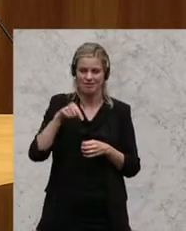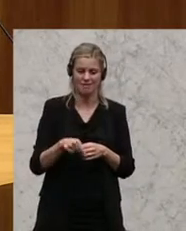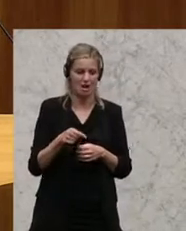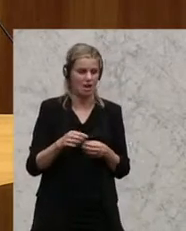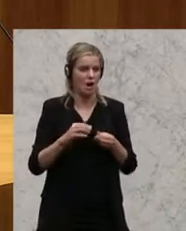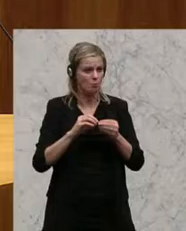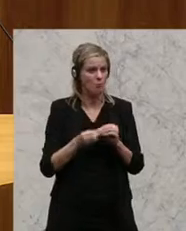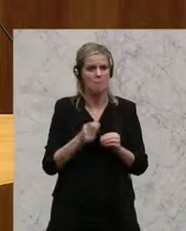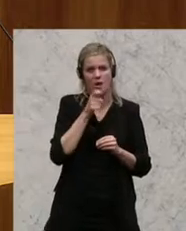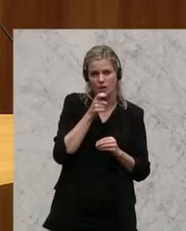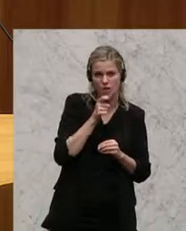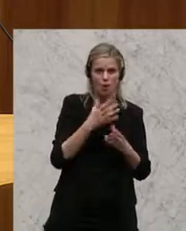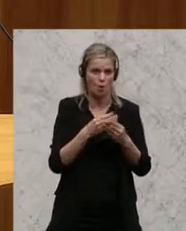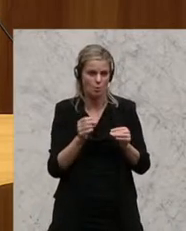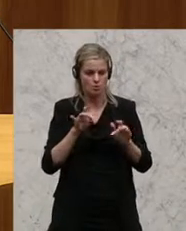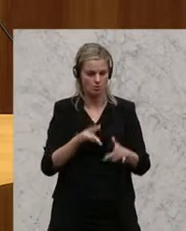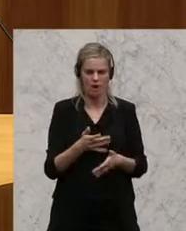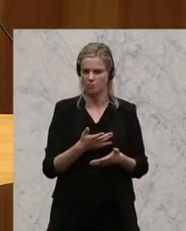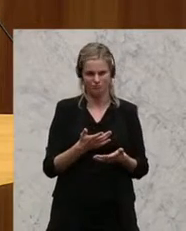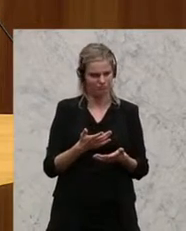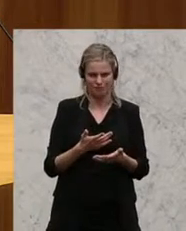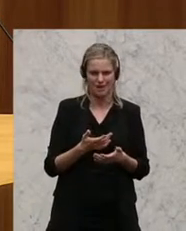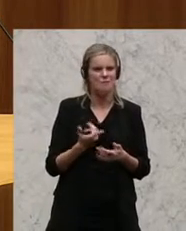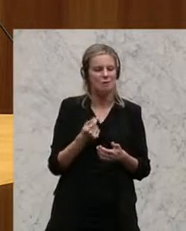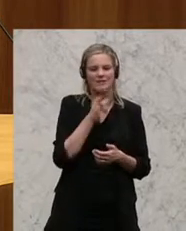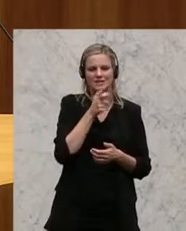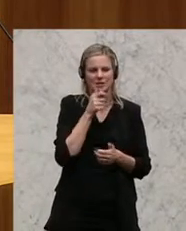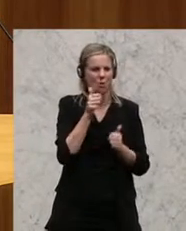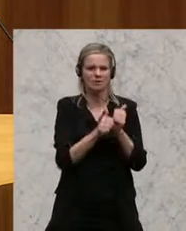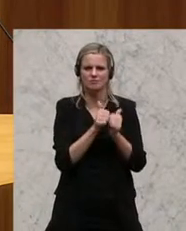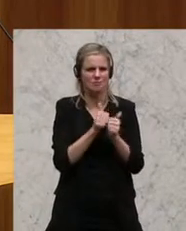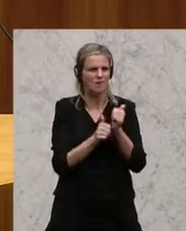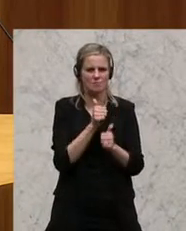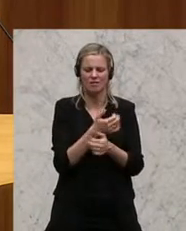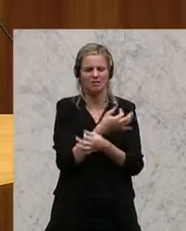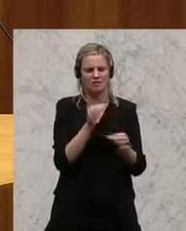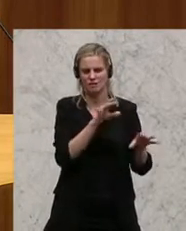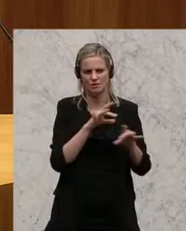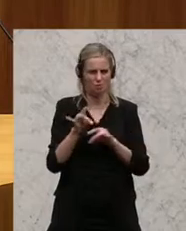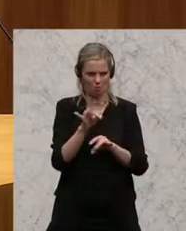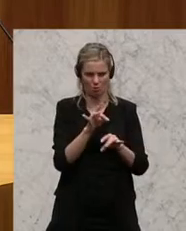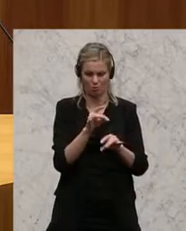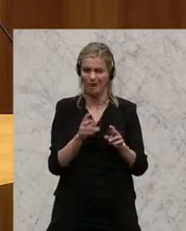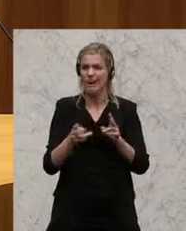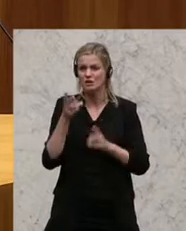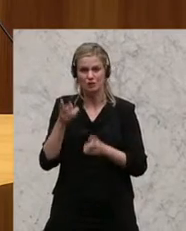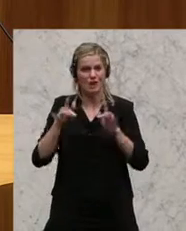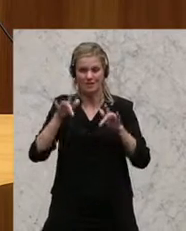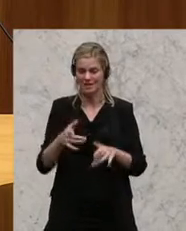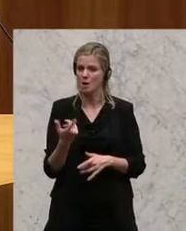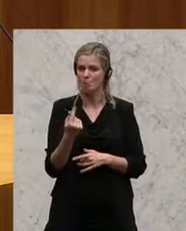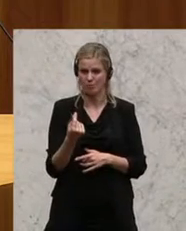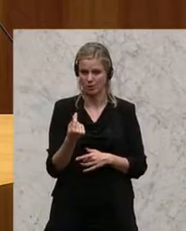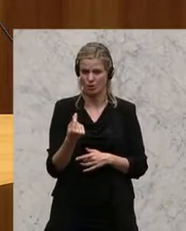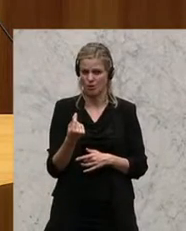Probleme wegversichern, der hat sich mit Versicherungsmathematik nicht beschäftigt. Diese Schäden zwingen dazu, dass es zu